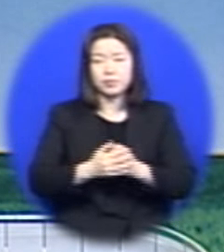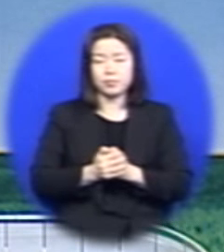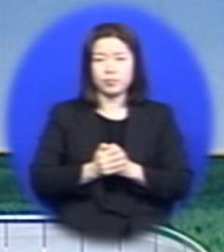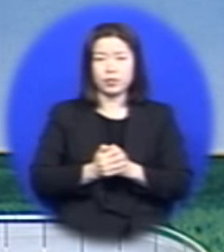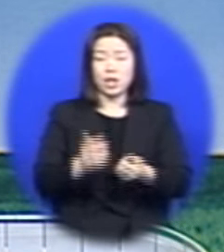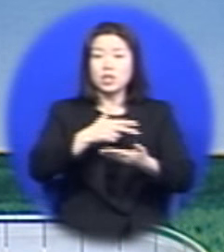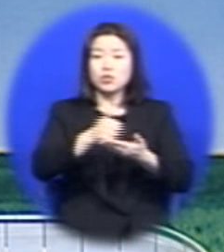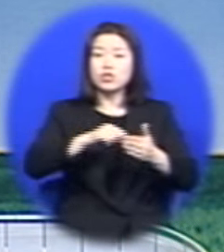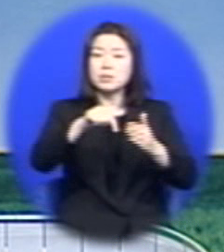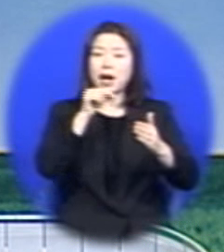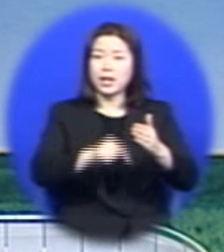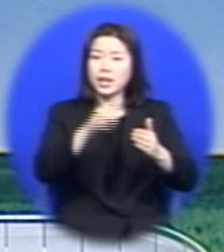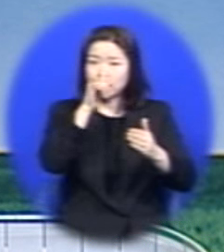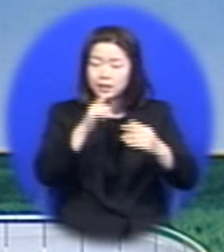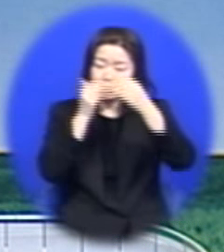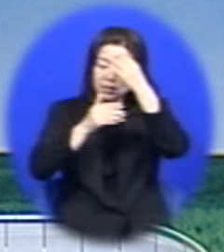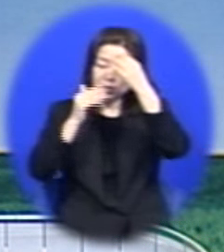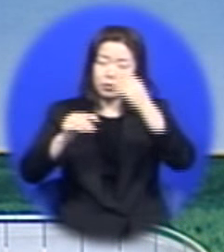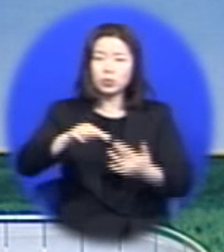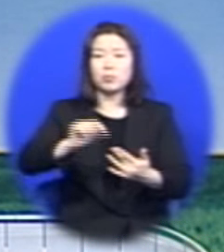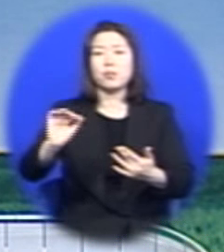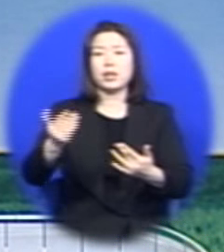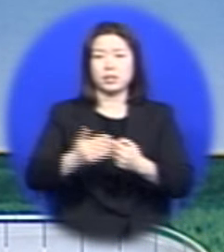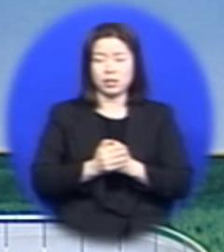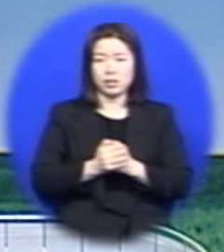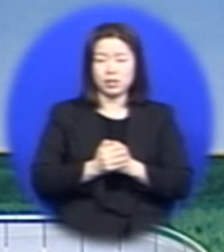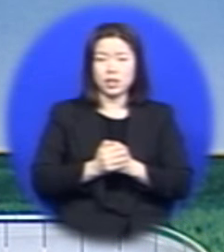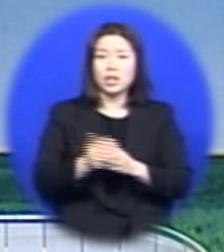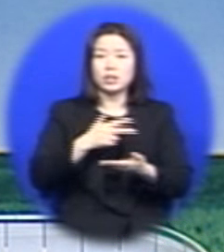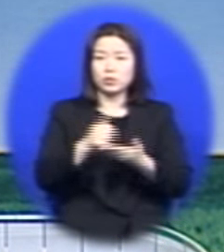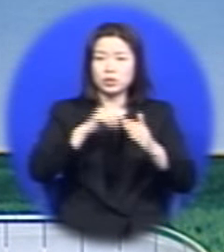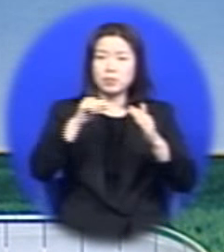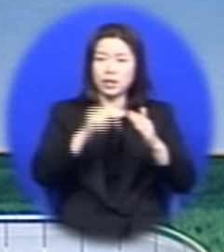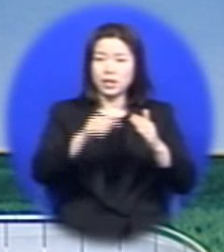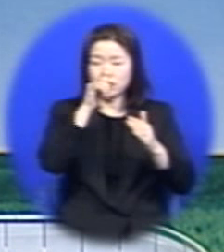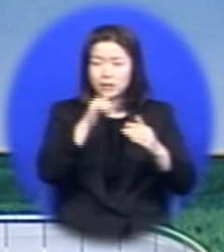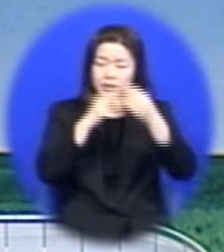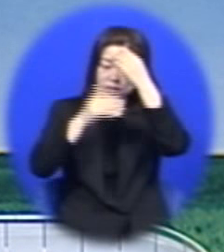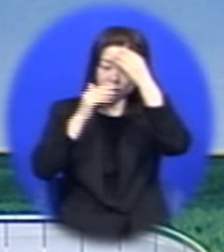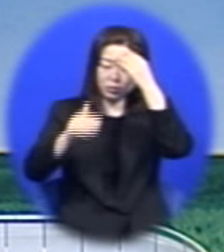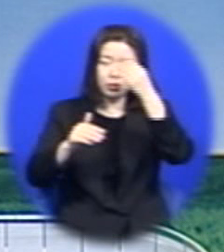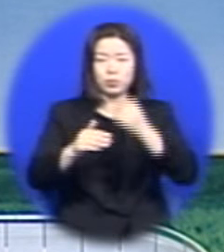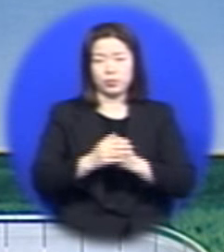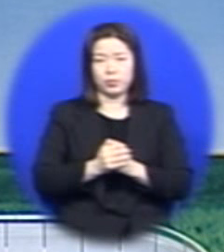주님 안에 있는 성도를 뽑아야 돼요. 주님 안에 있는 성도, 주 안에 있는